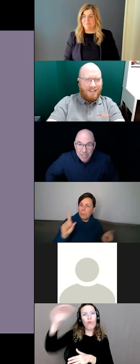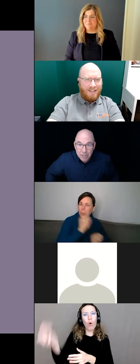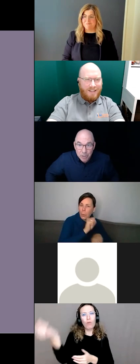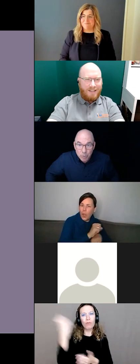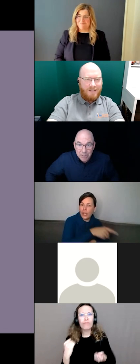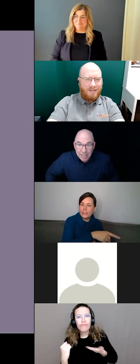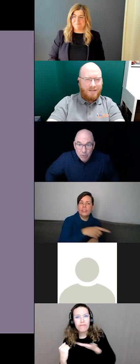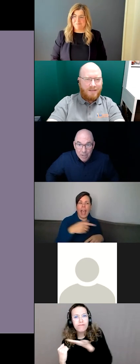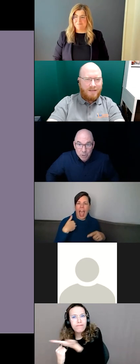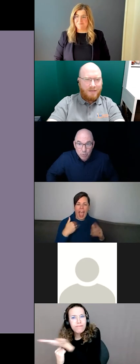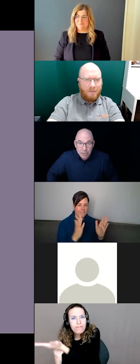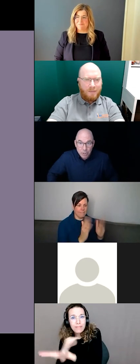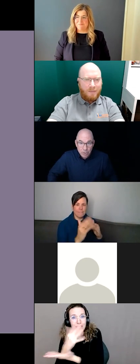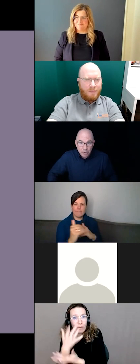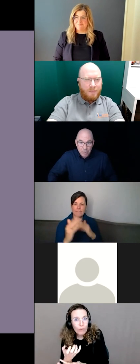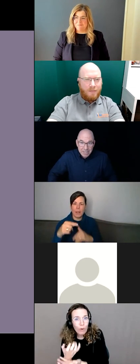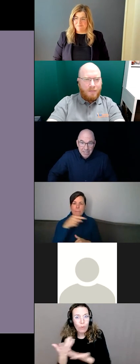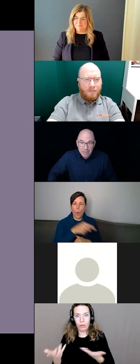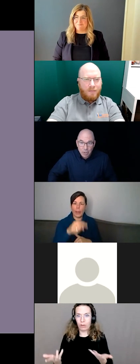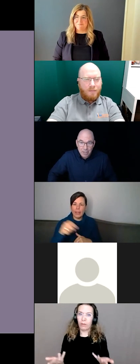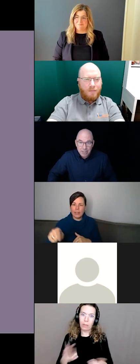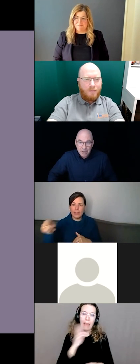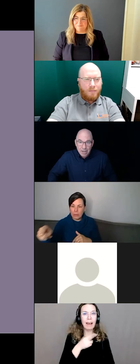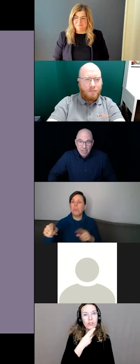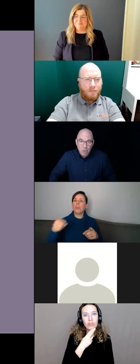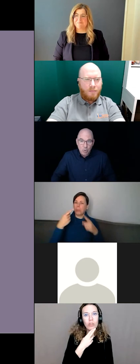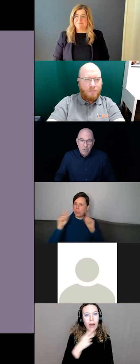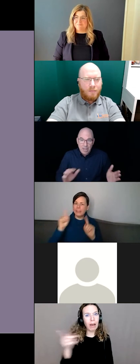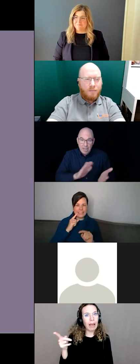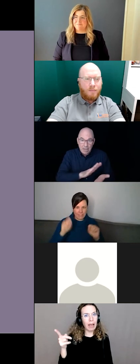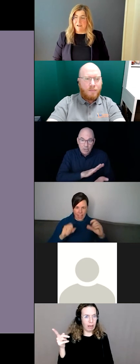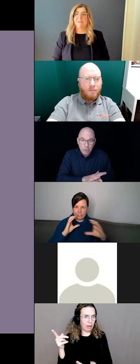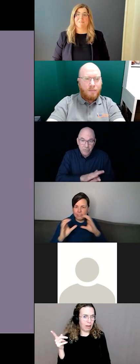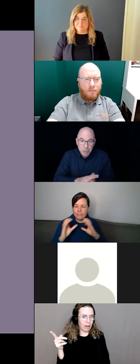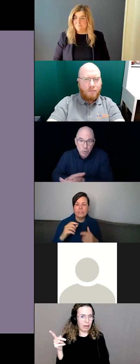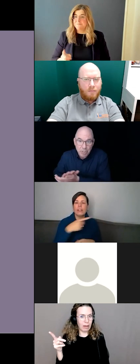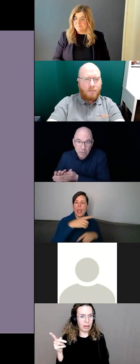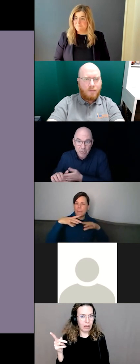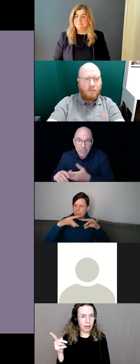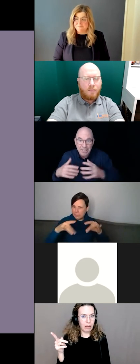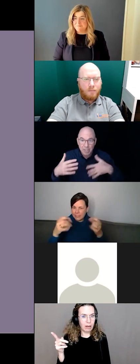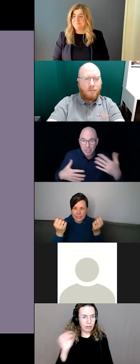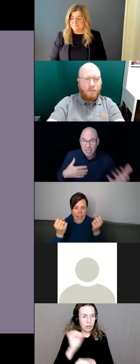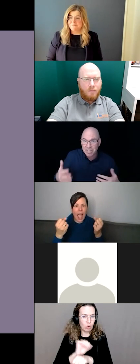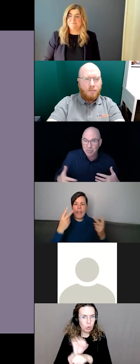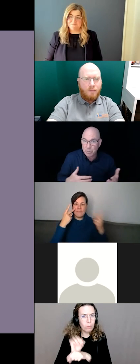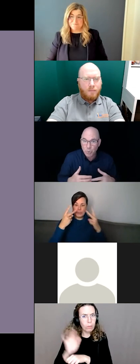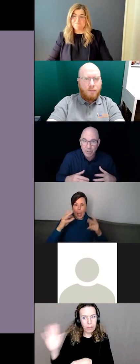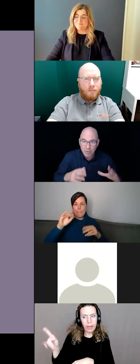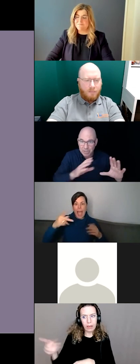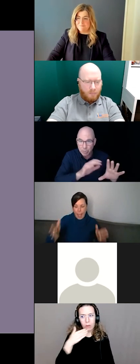ces individus dans le restaurant, ils sont occupés, ils ont des bons